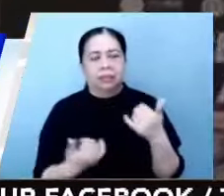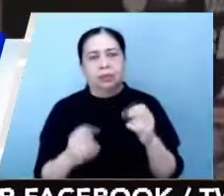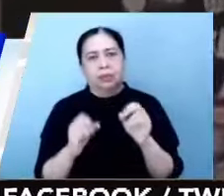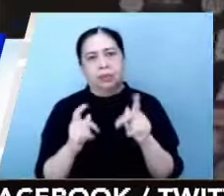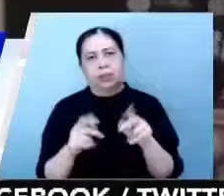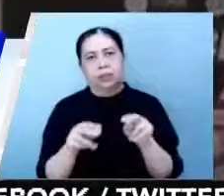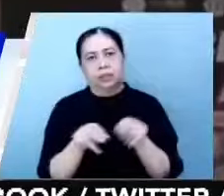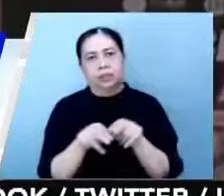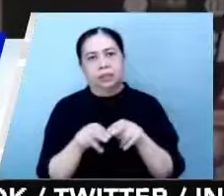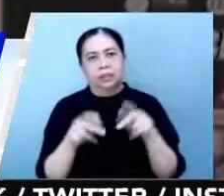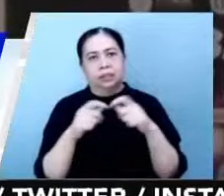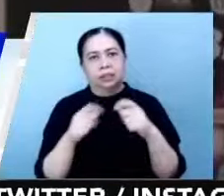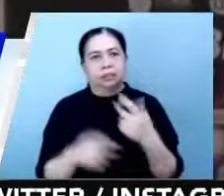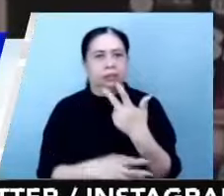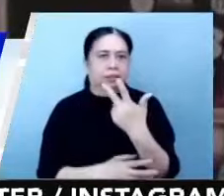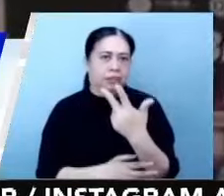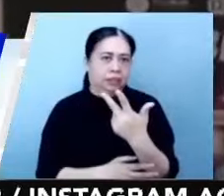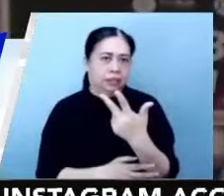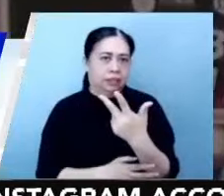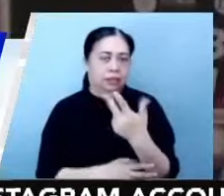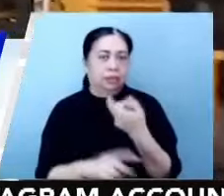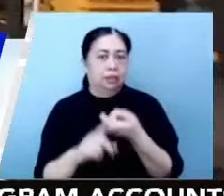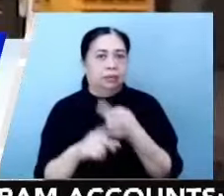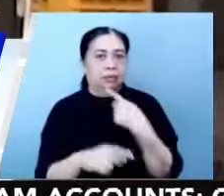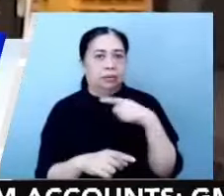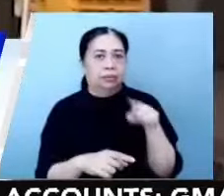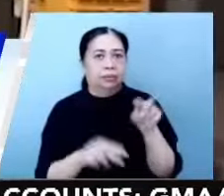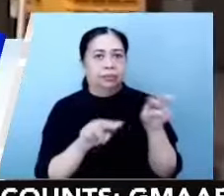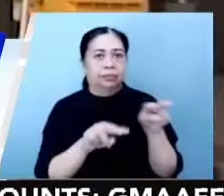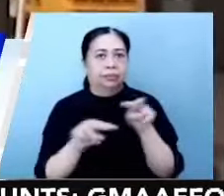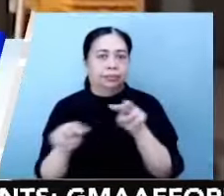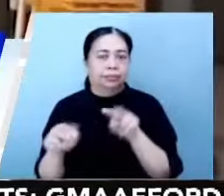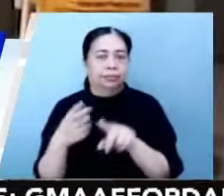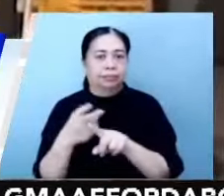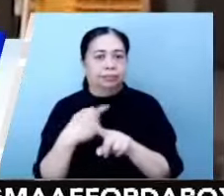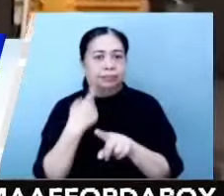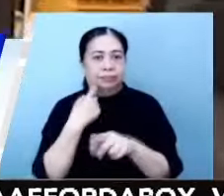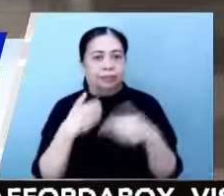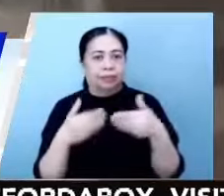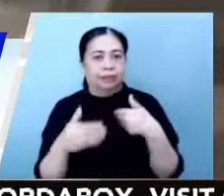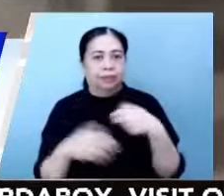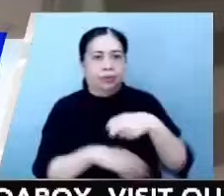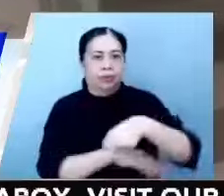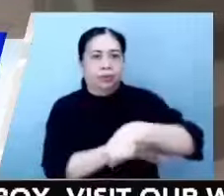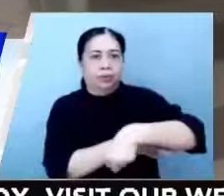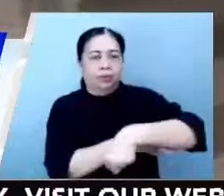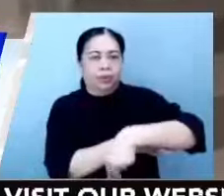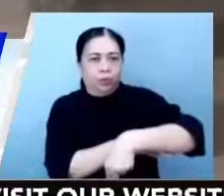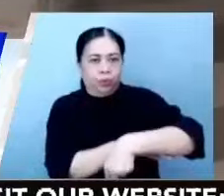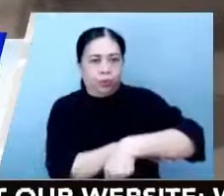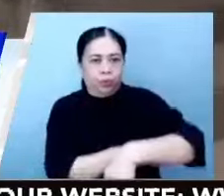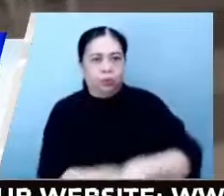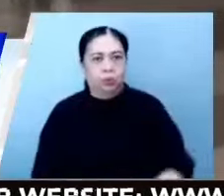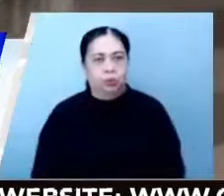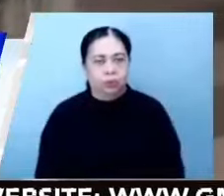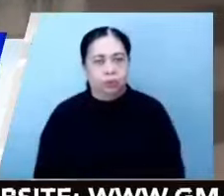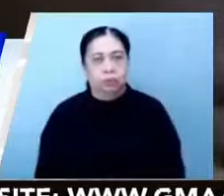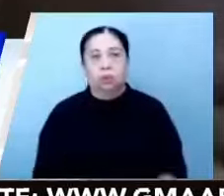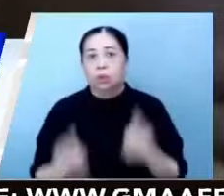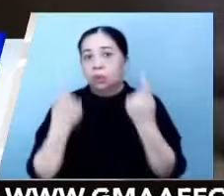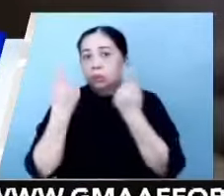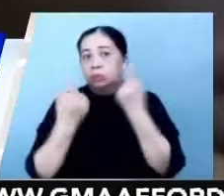3. Batay daw yan sa kanilang monitoring mula pa kaninang bago mag-alas 12 ng hating gabi. Ang pangamba naman ng ilang pasahero